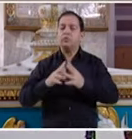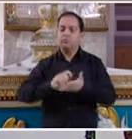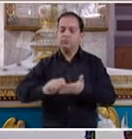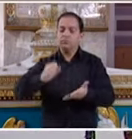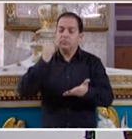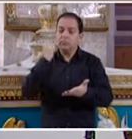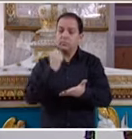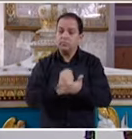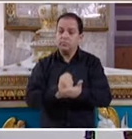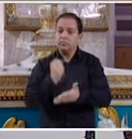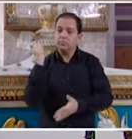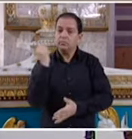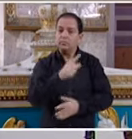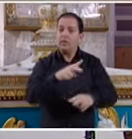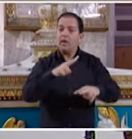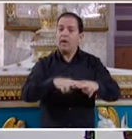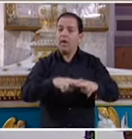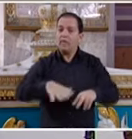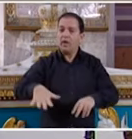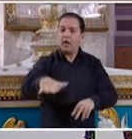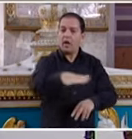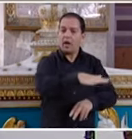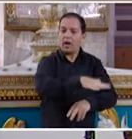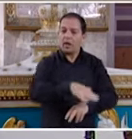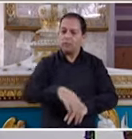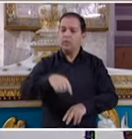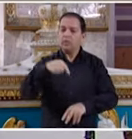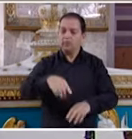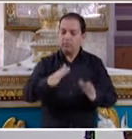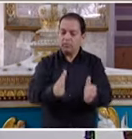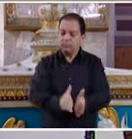Επιστολής Παύλου το